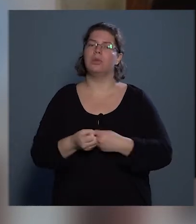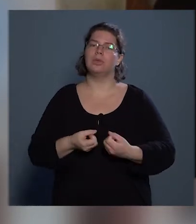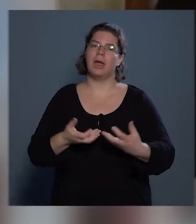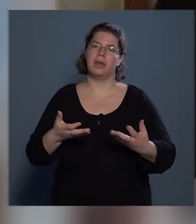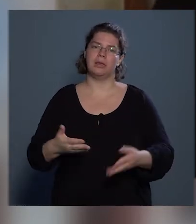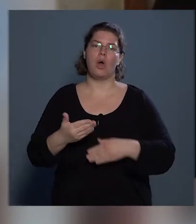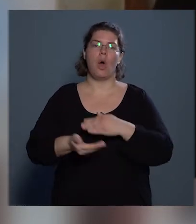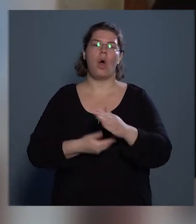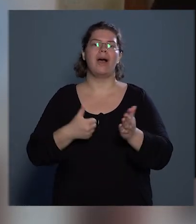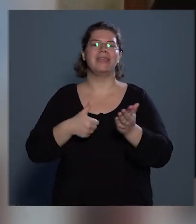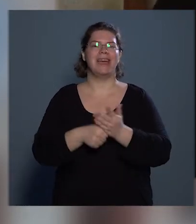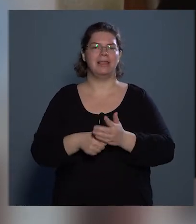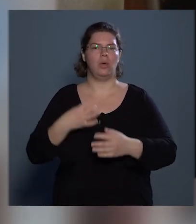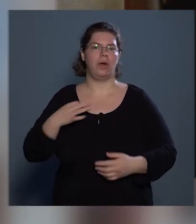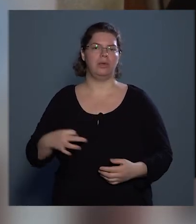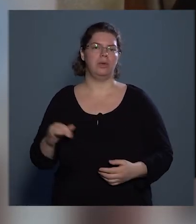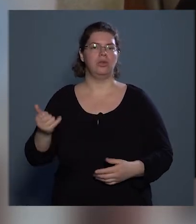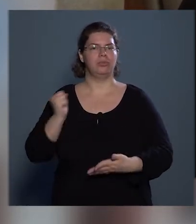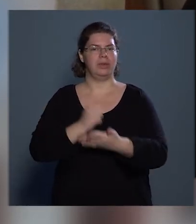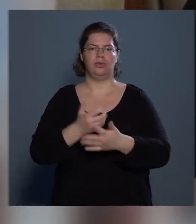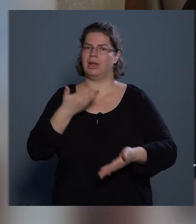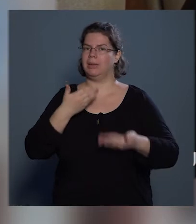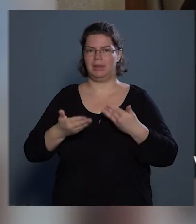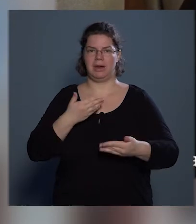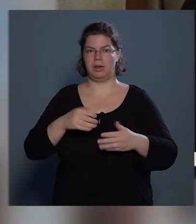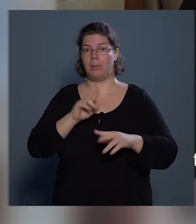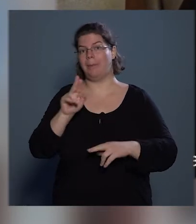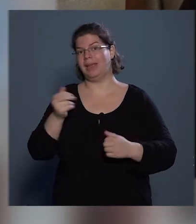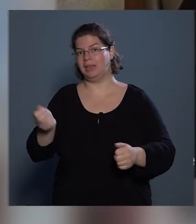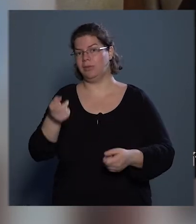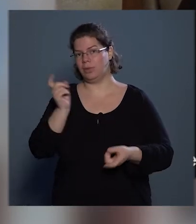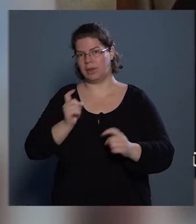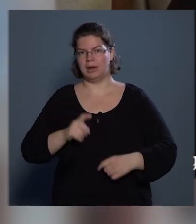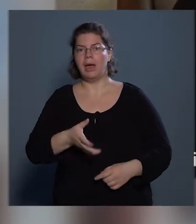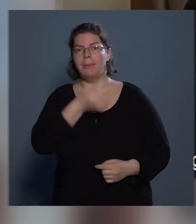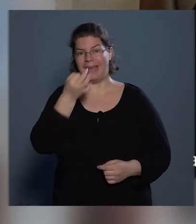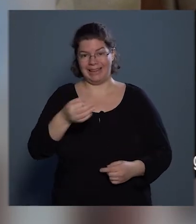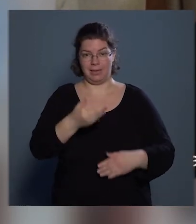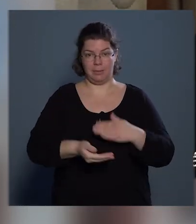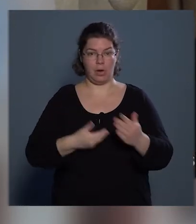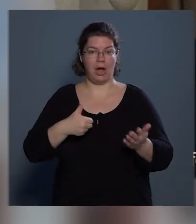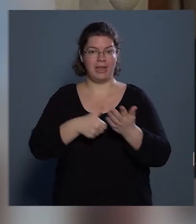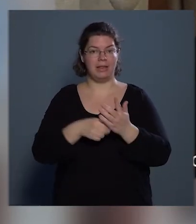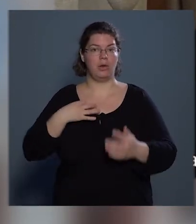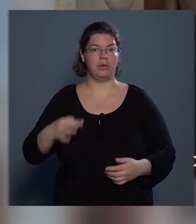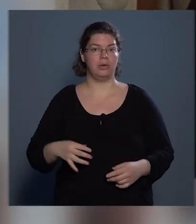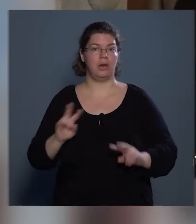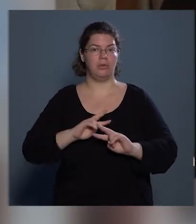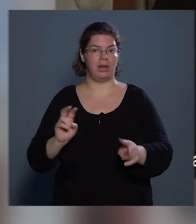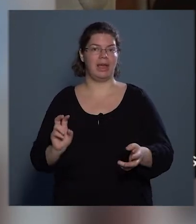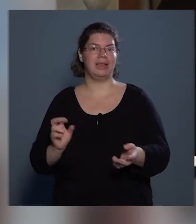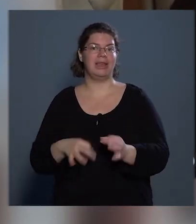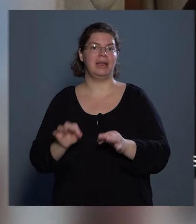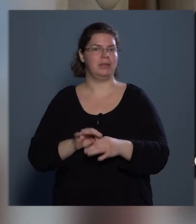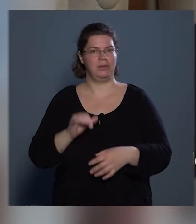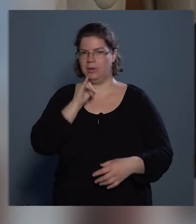bizottság nem tárgyalta a meghívó szerint. Megkérdezem, hogy aljegyzőasszonynak van-e kiegészíteni?